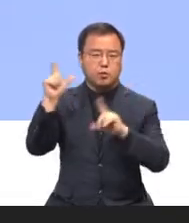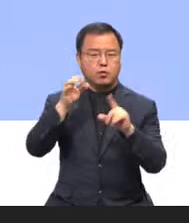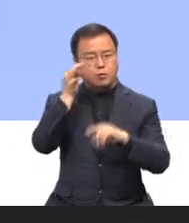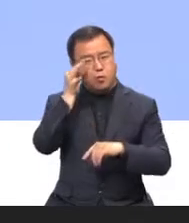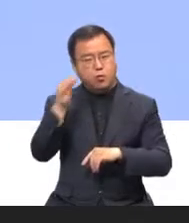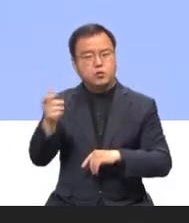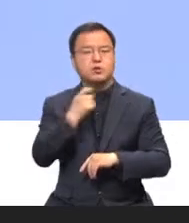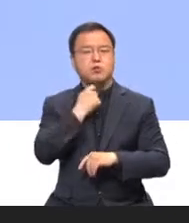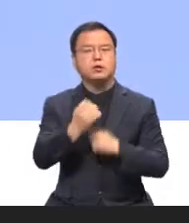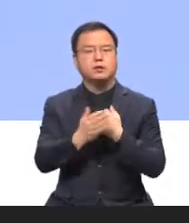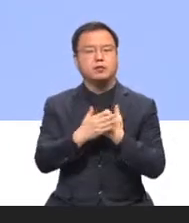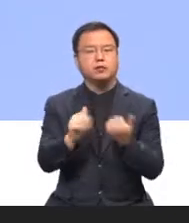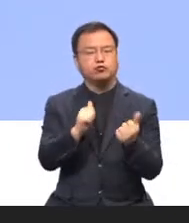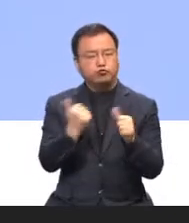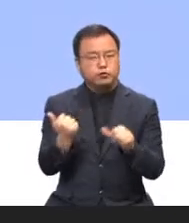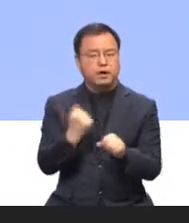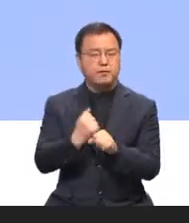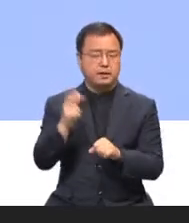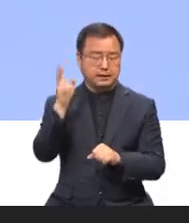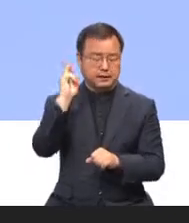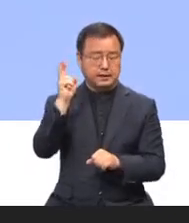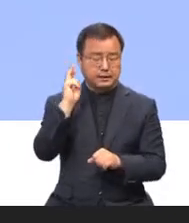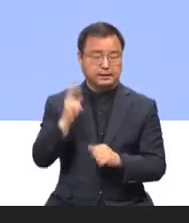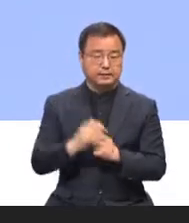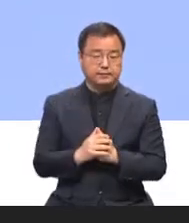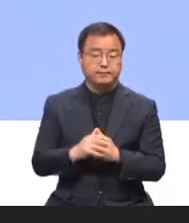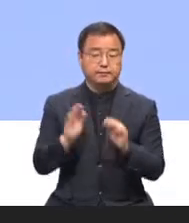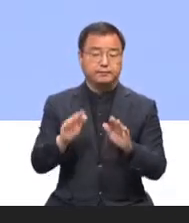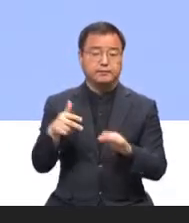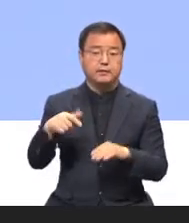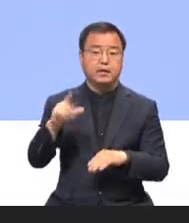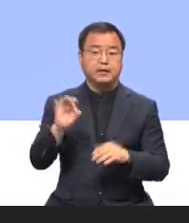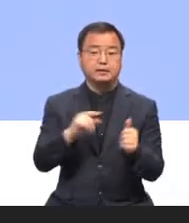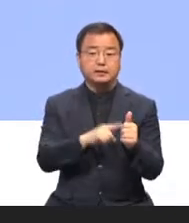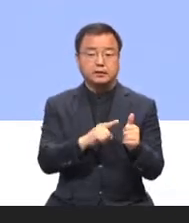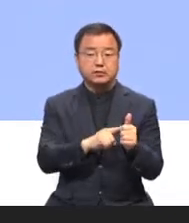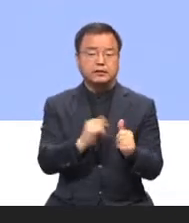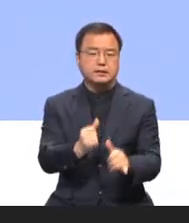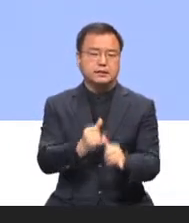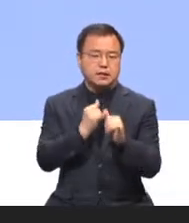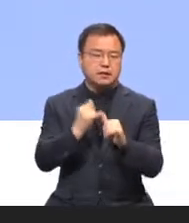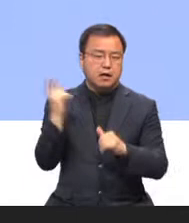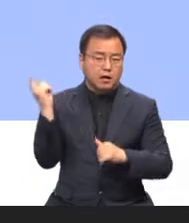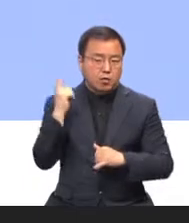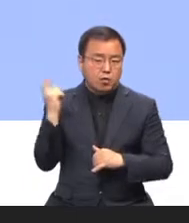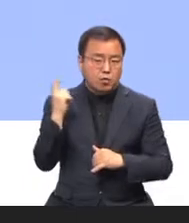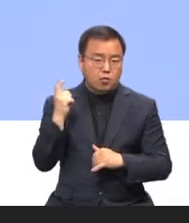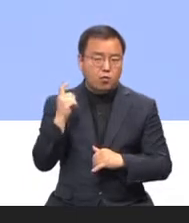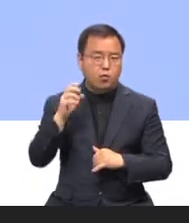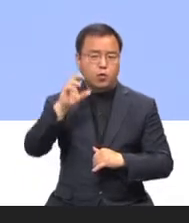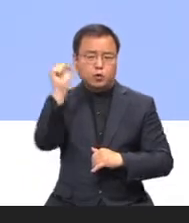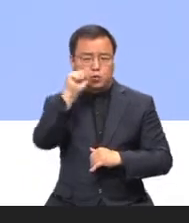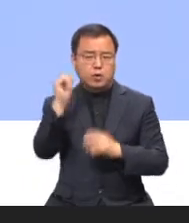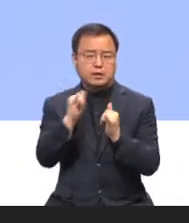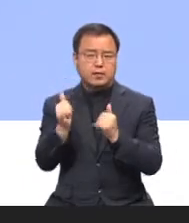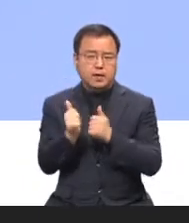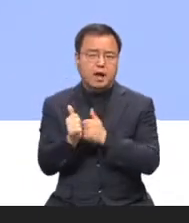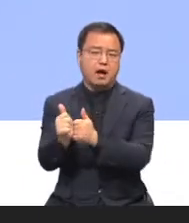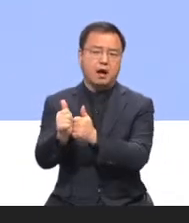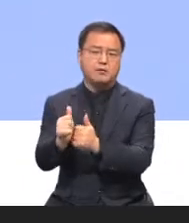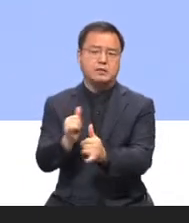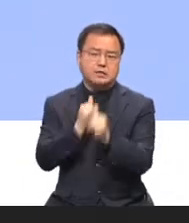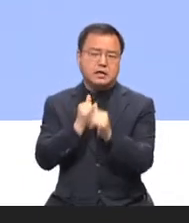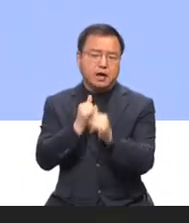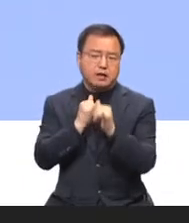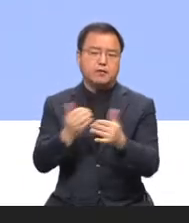잠 안타까운 마음이 듭니다 예 홍콩에서는 이 장국영의 자살 소식을 들은 팬들까지 이어서 목숨을 끊는 등 좀